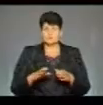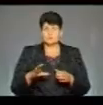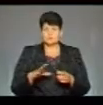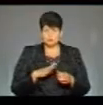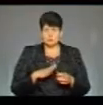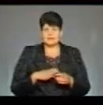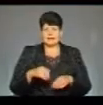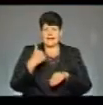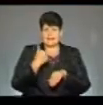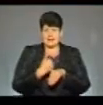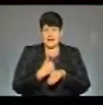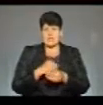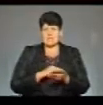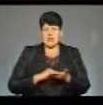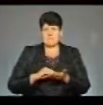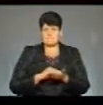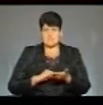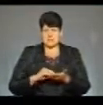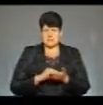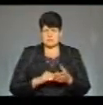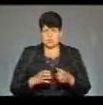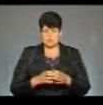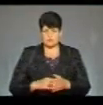на генеральній репетиції колективу.